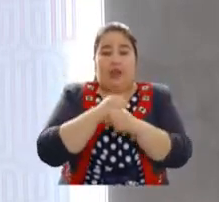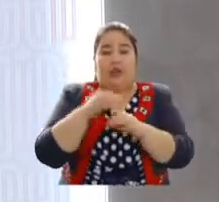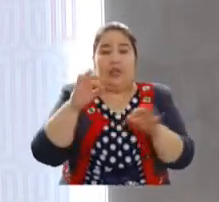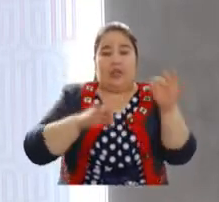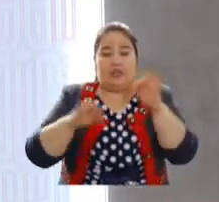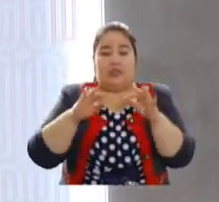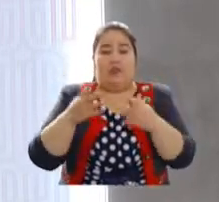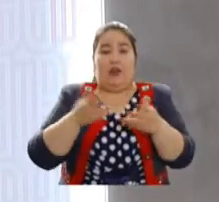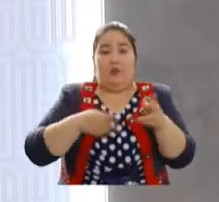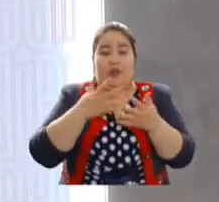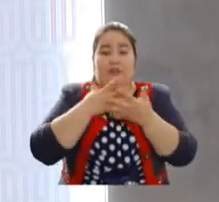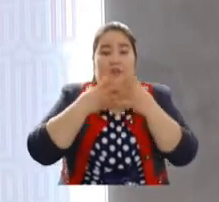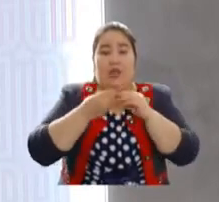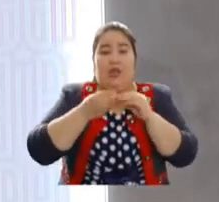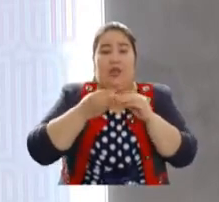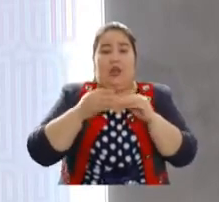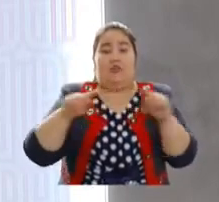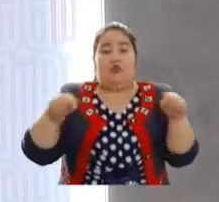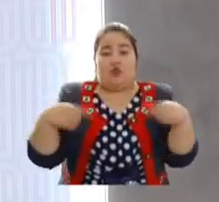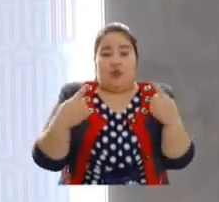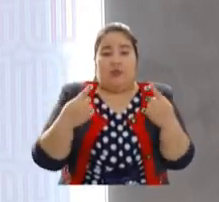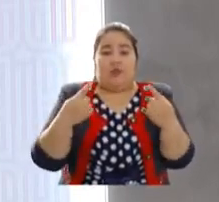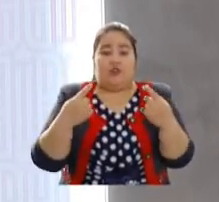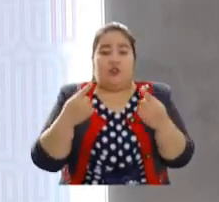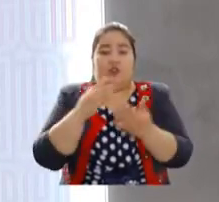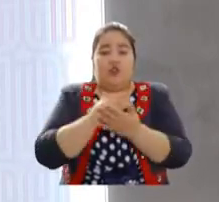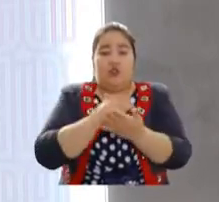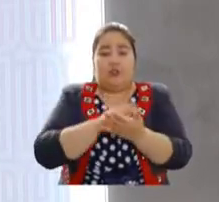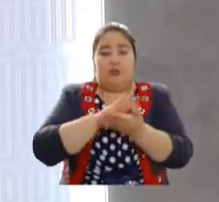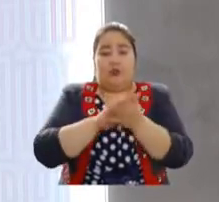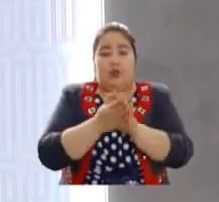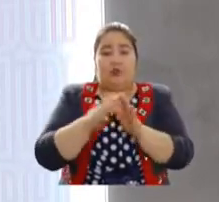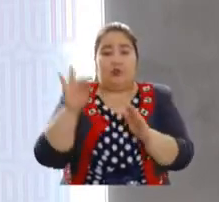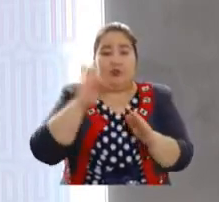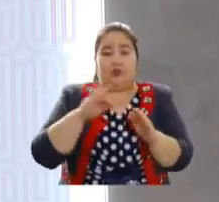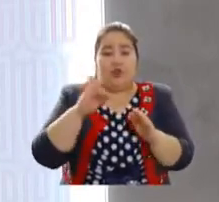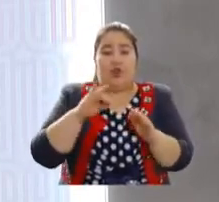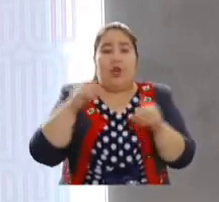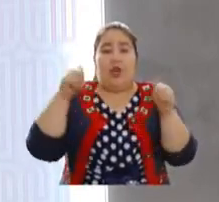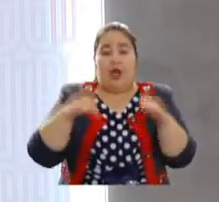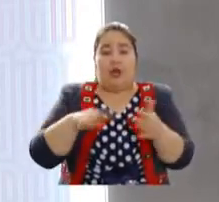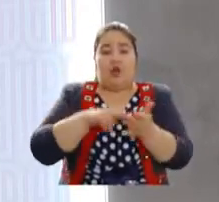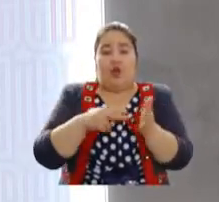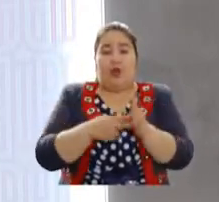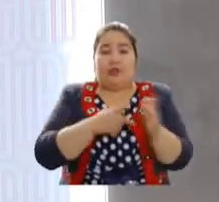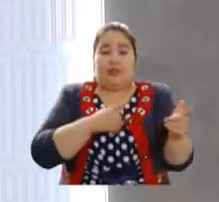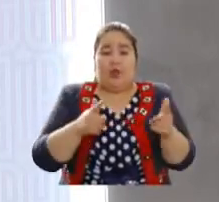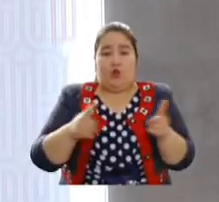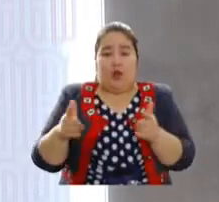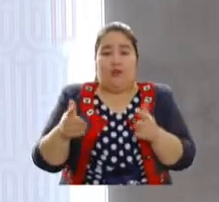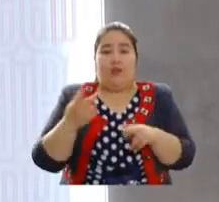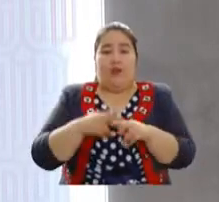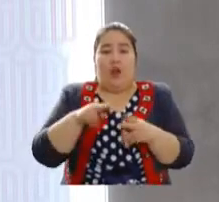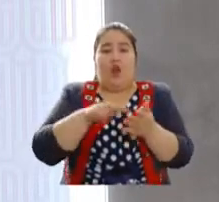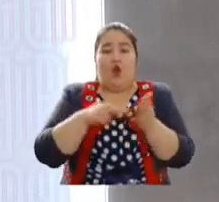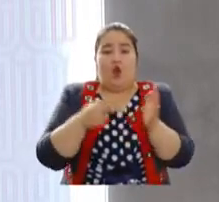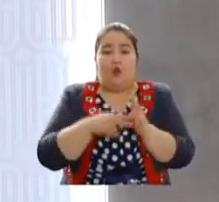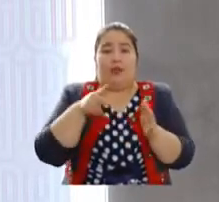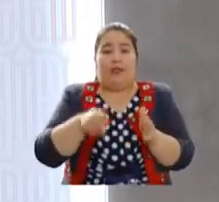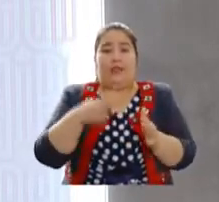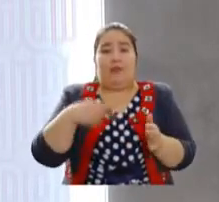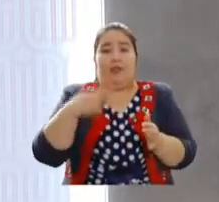va kooperatsiyalarni rivojlantirish chora-tadbirlari to'g'risidagi qaror loyihasi tayyorlandi. Loyiha bilan